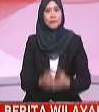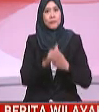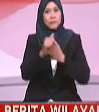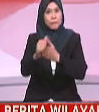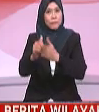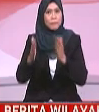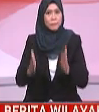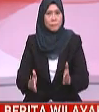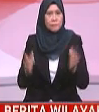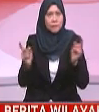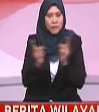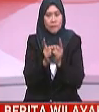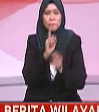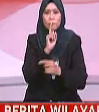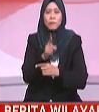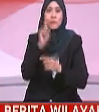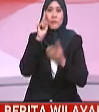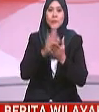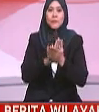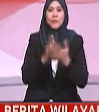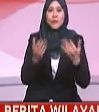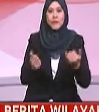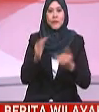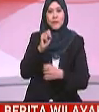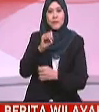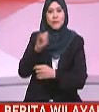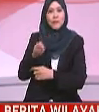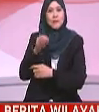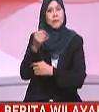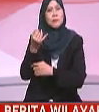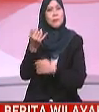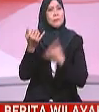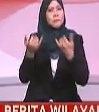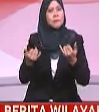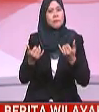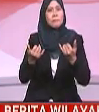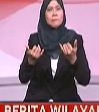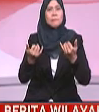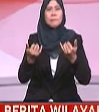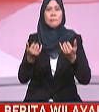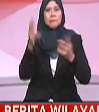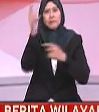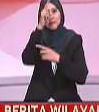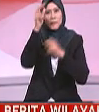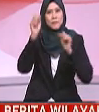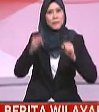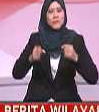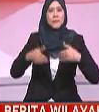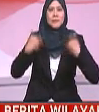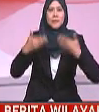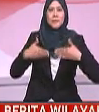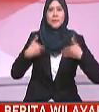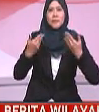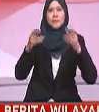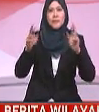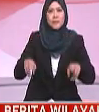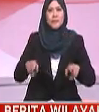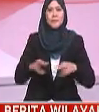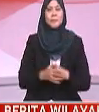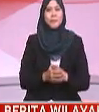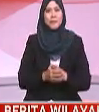Pemimpin yang ditemui yakin SMJ amat signifikan dengan usaha kerajaan mensejahterakan rakyat. Dan syabas tahniah